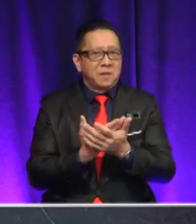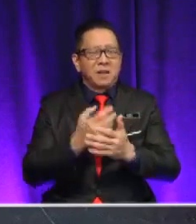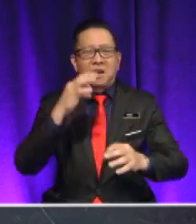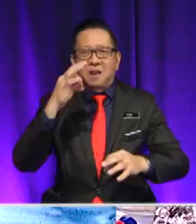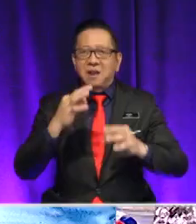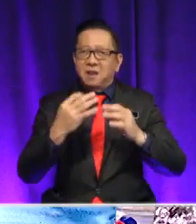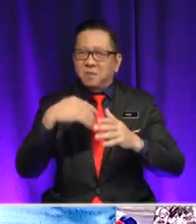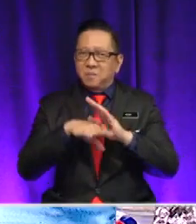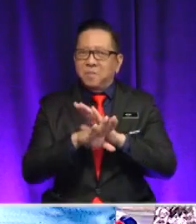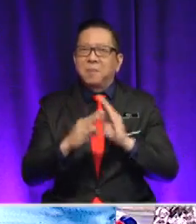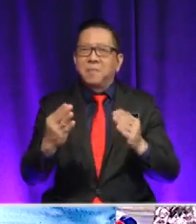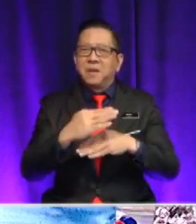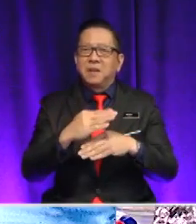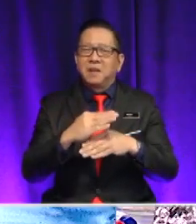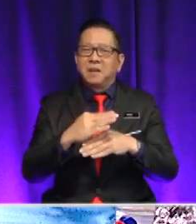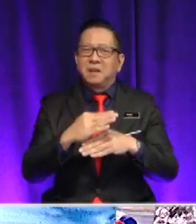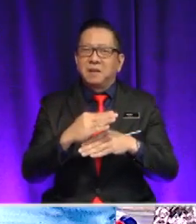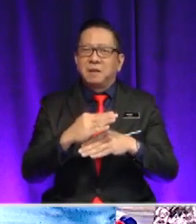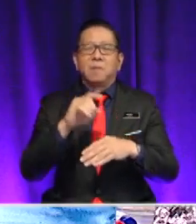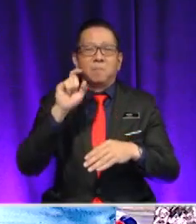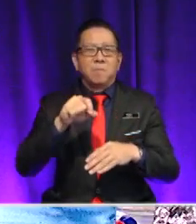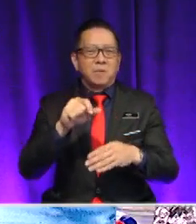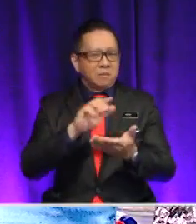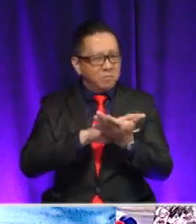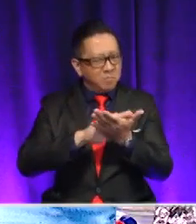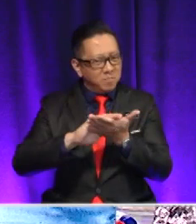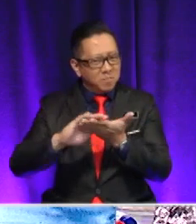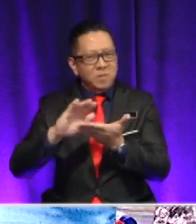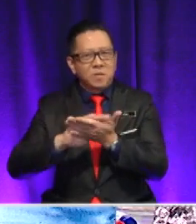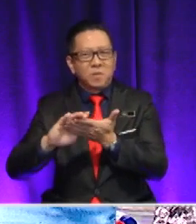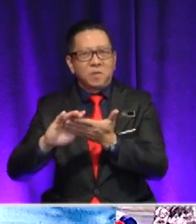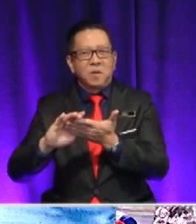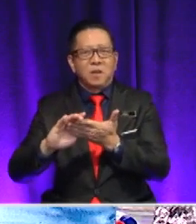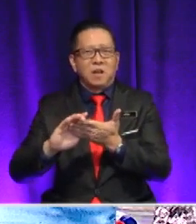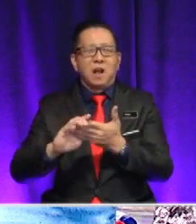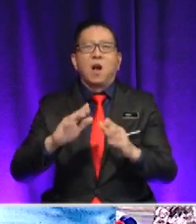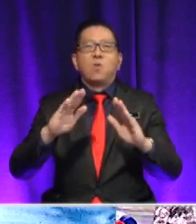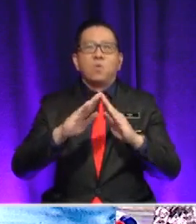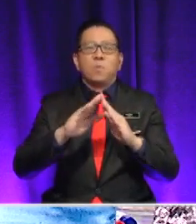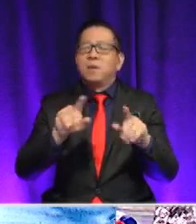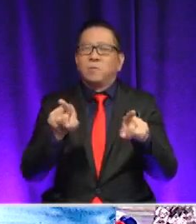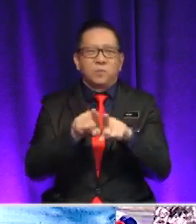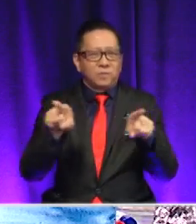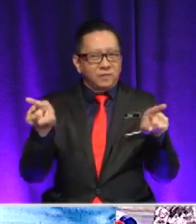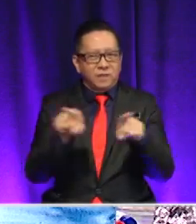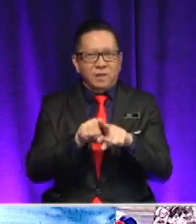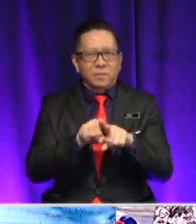Raja pastikan meja kita kemas kalau gitu buat rumah mesti pastikan rumah yang kita